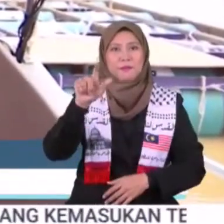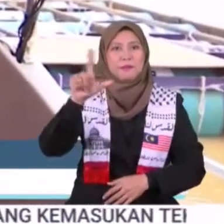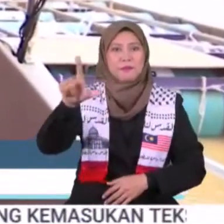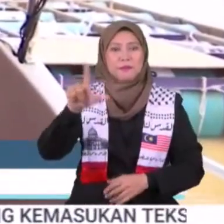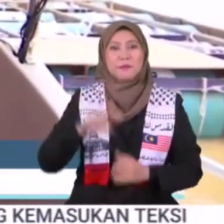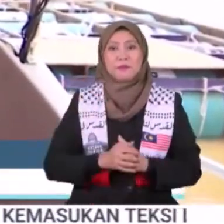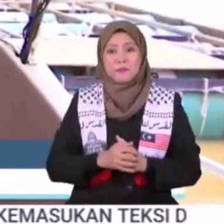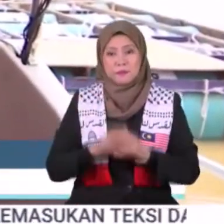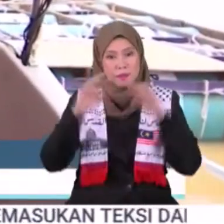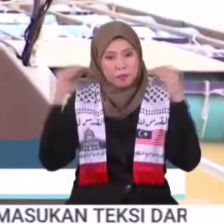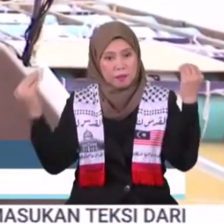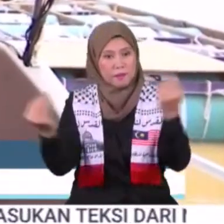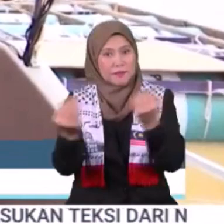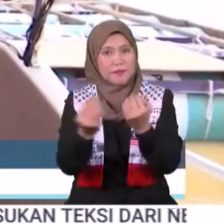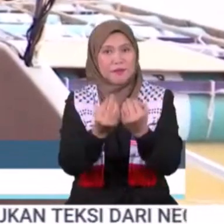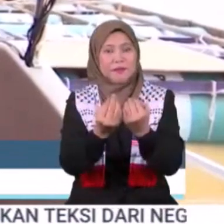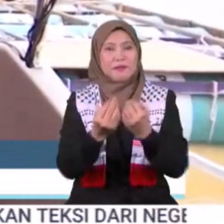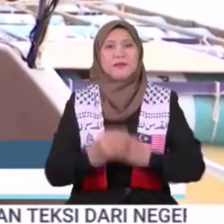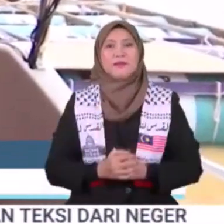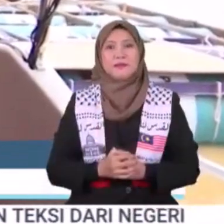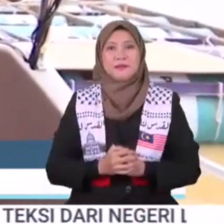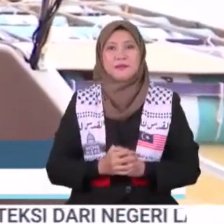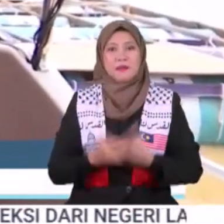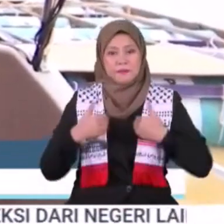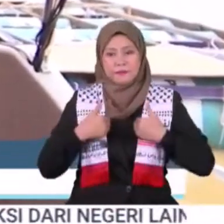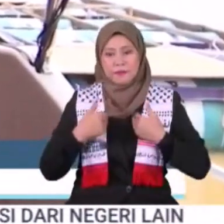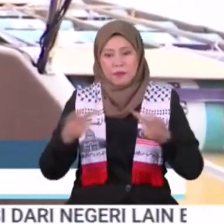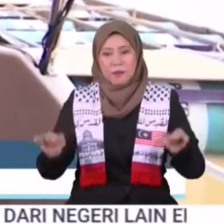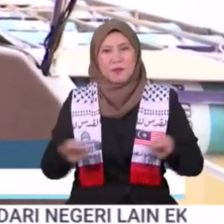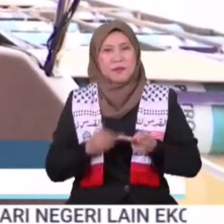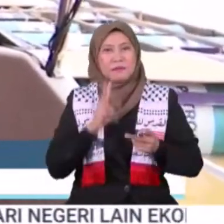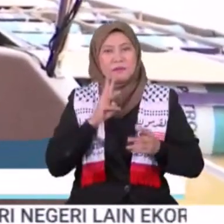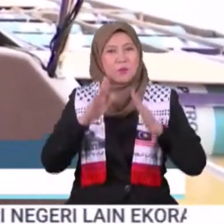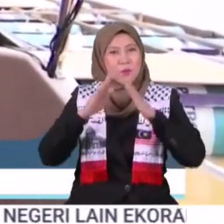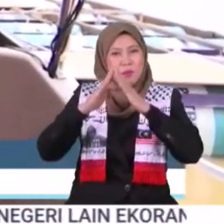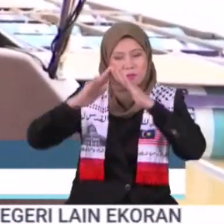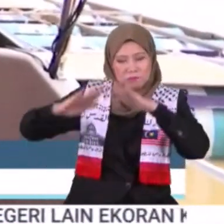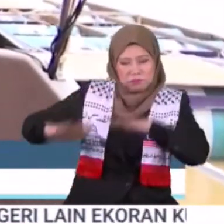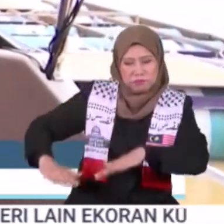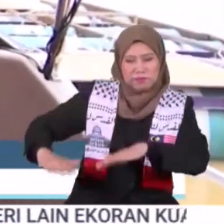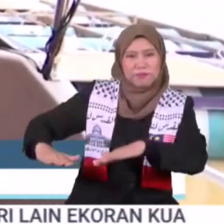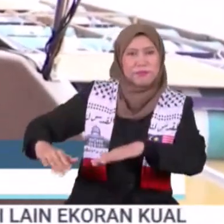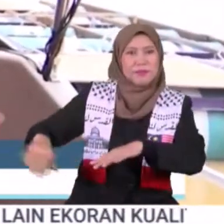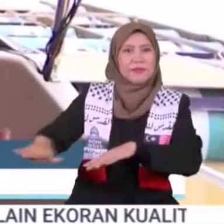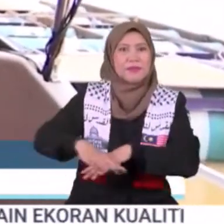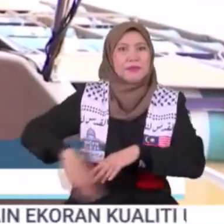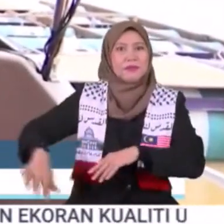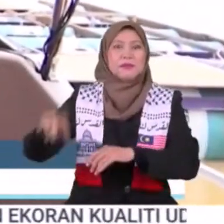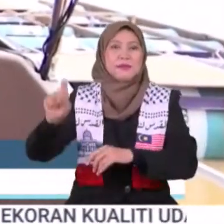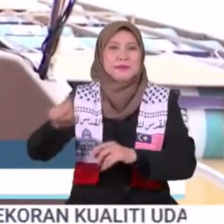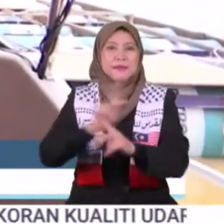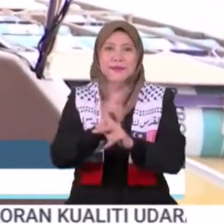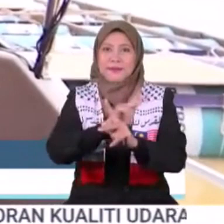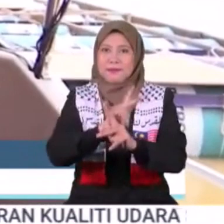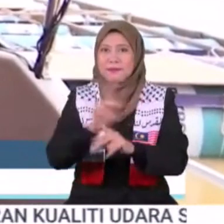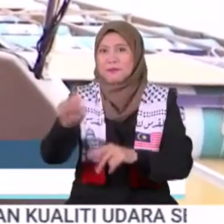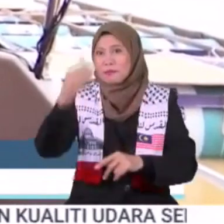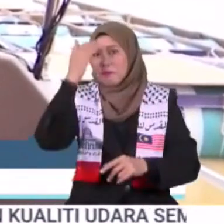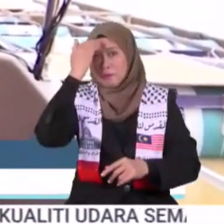itu, masyarakat khususnya yang berada di kawasan rendah di negeri Kelantan perlu berwaspada dan